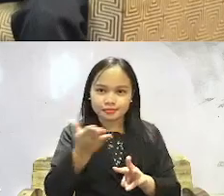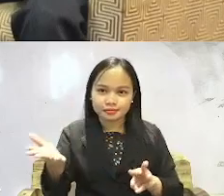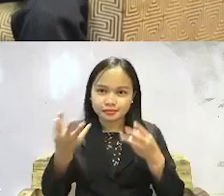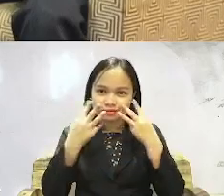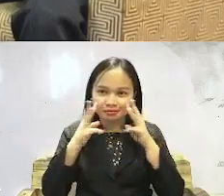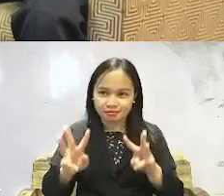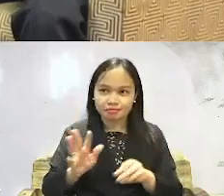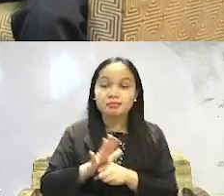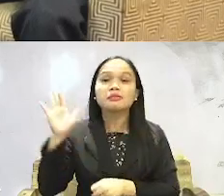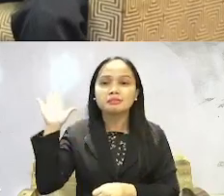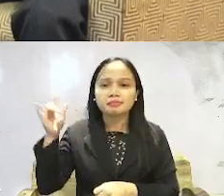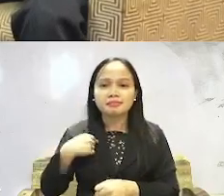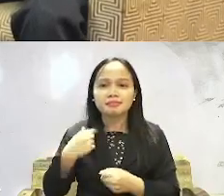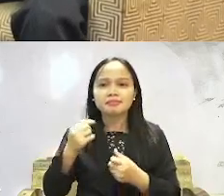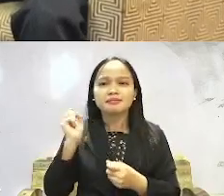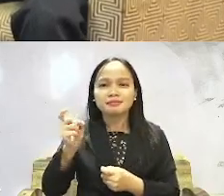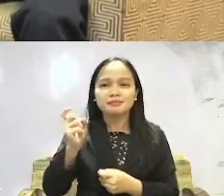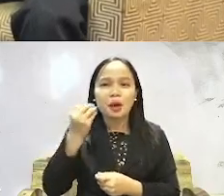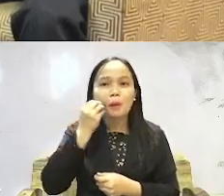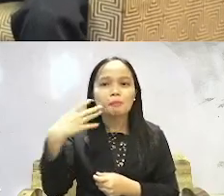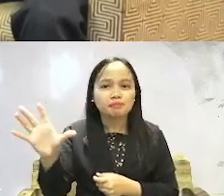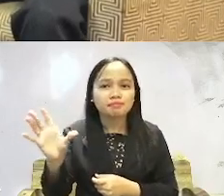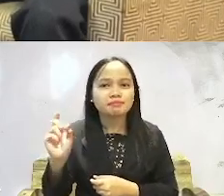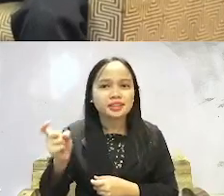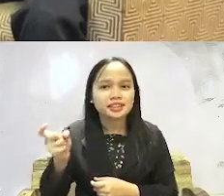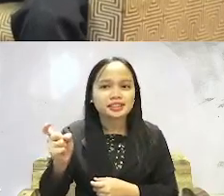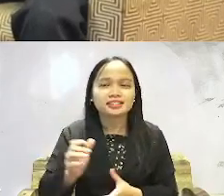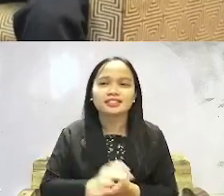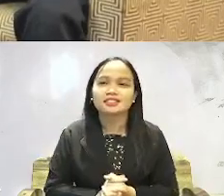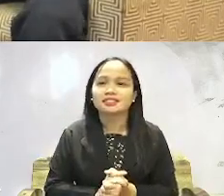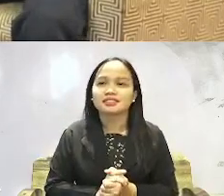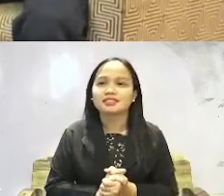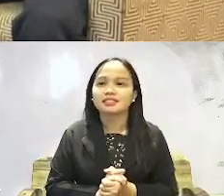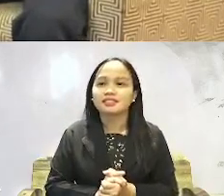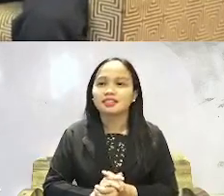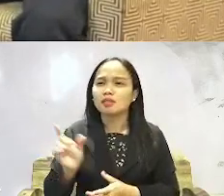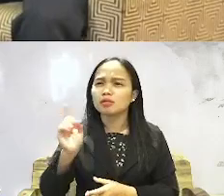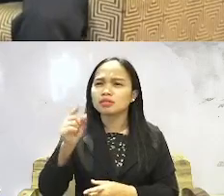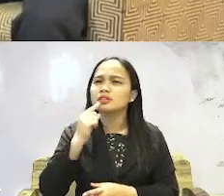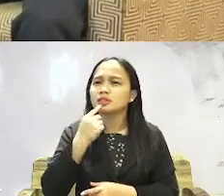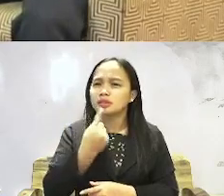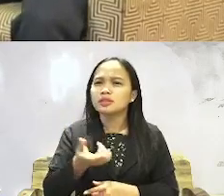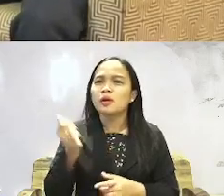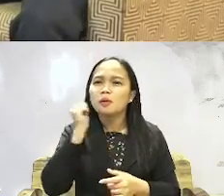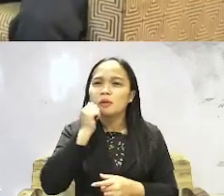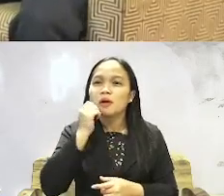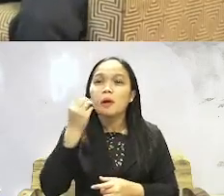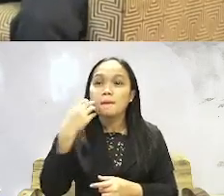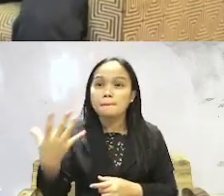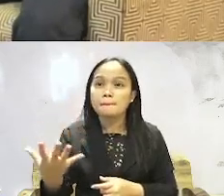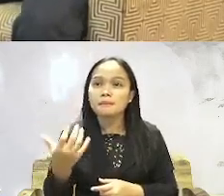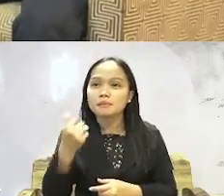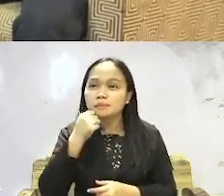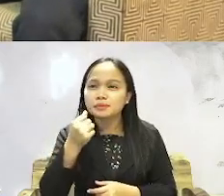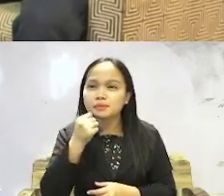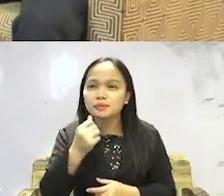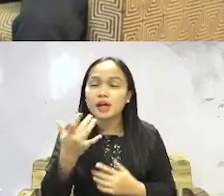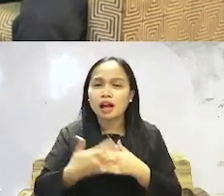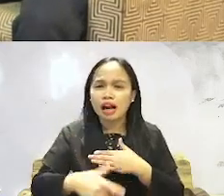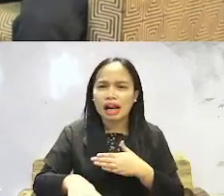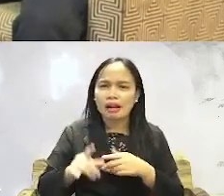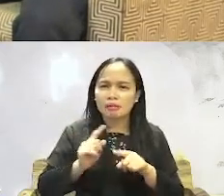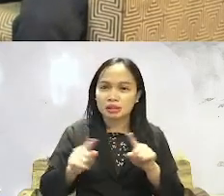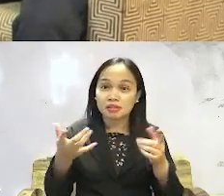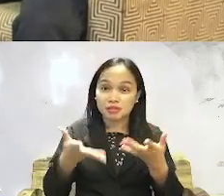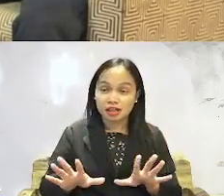Promise, uwi ka agad ako. Wait lang. Hindi totoo yan. Ay, lagi naman po. Lagi ito, ma'am. Lagi nang sinasabi ko. Lagi naman tumaaga, umaalis dito. Pagkatapos